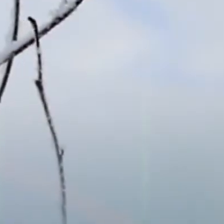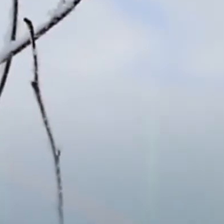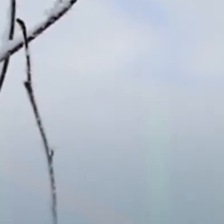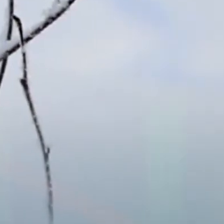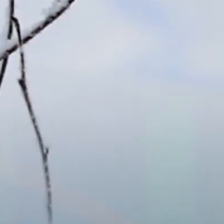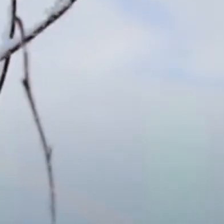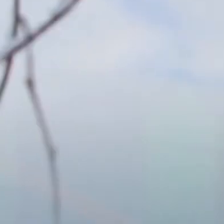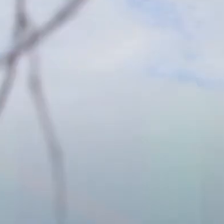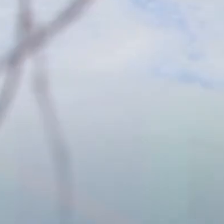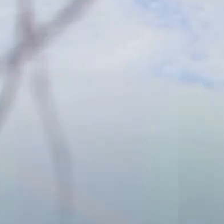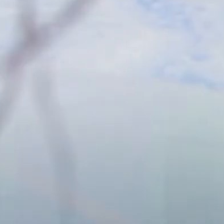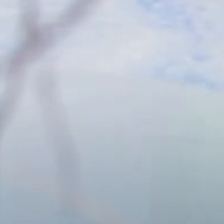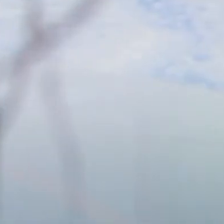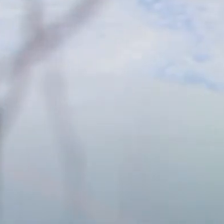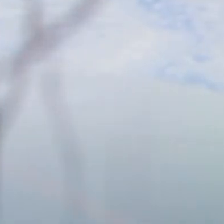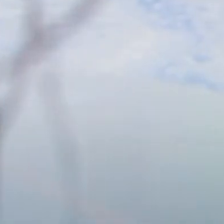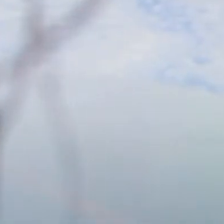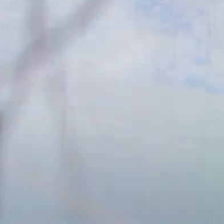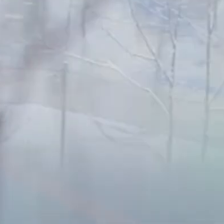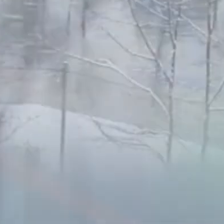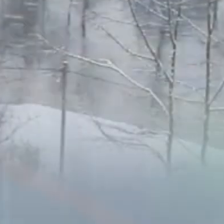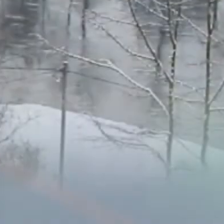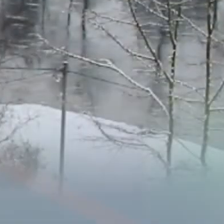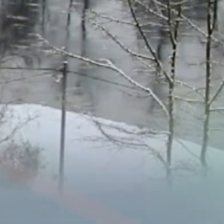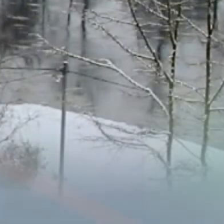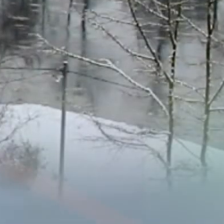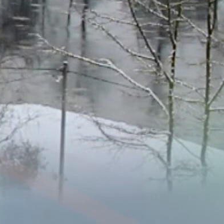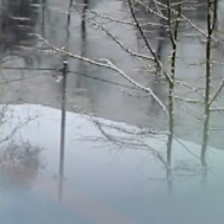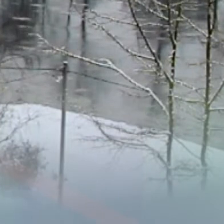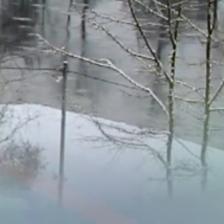Фёдара. У каталікоў дзень анёла адзначаць Антон,